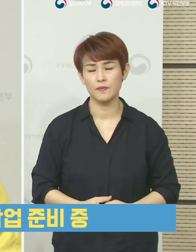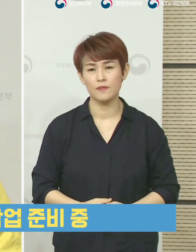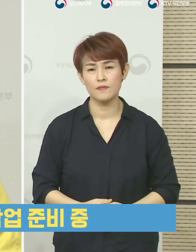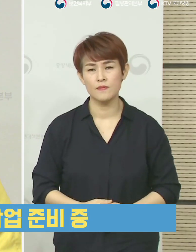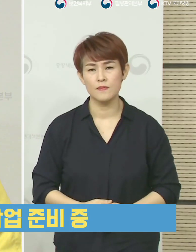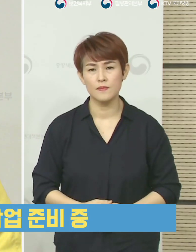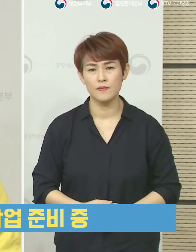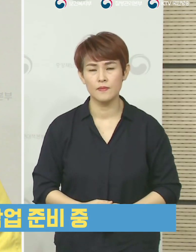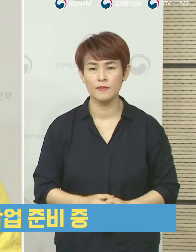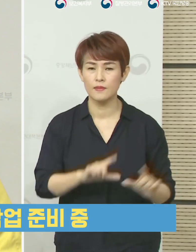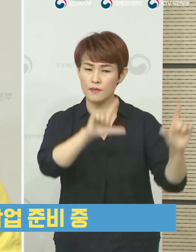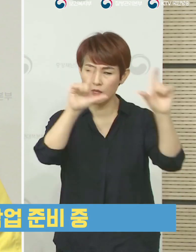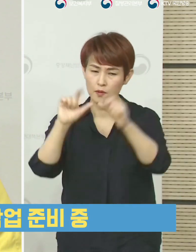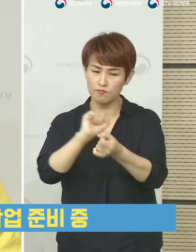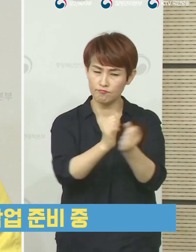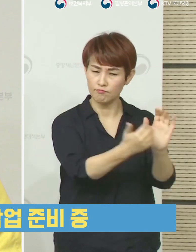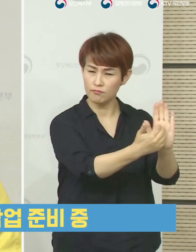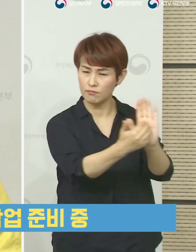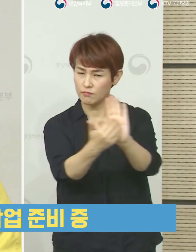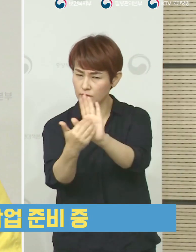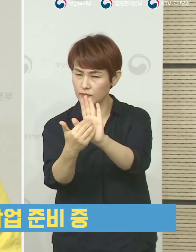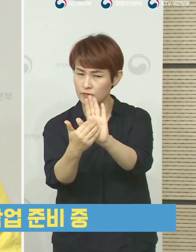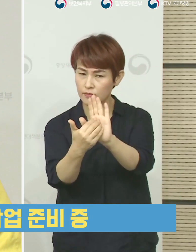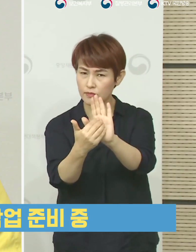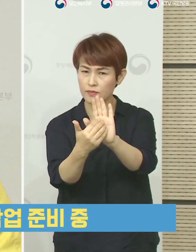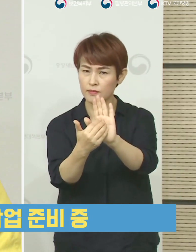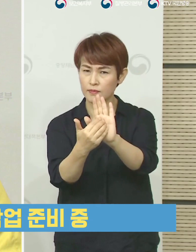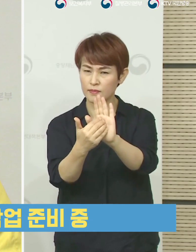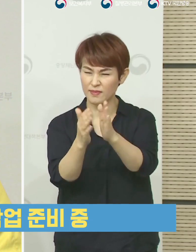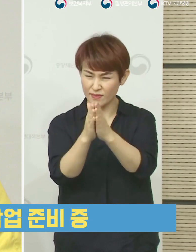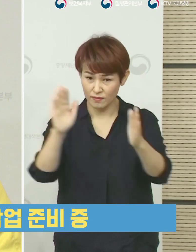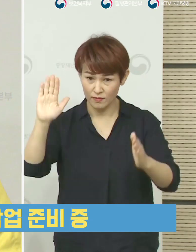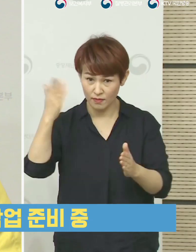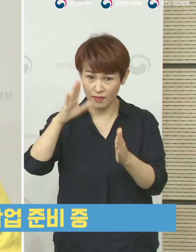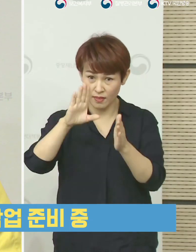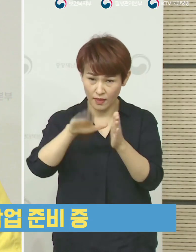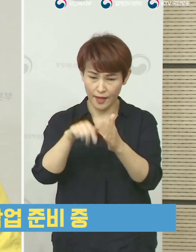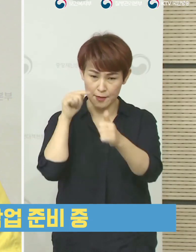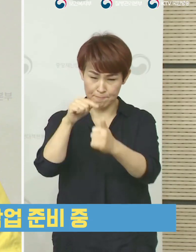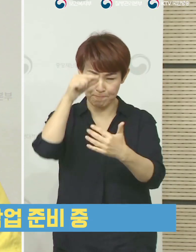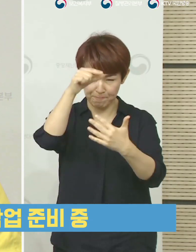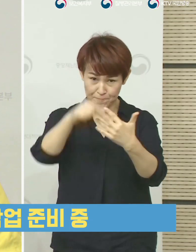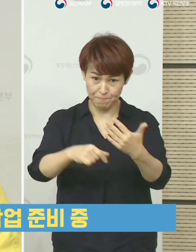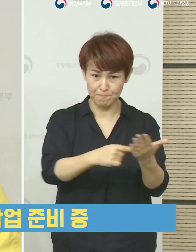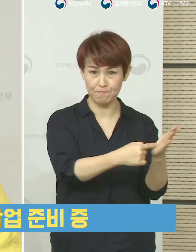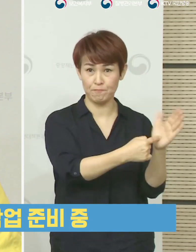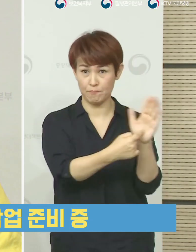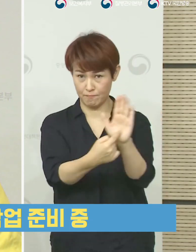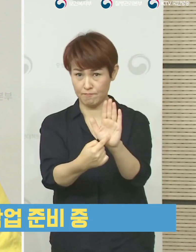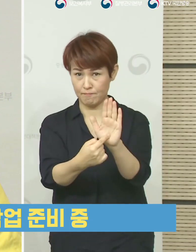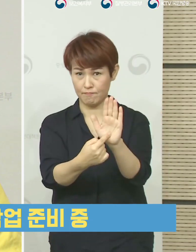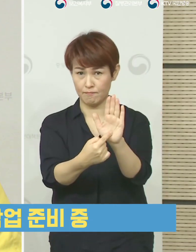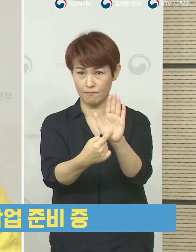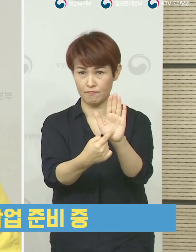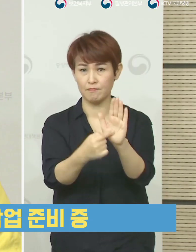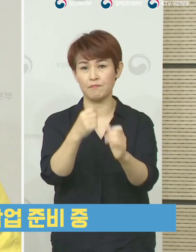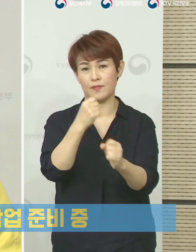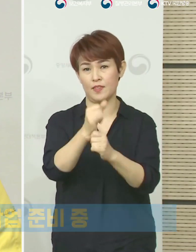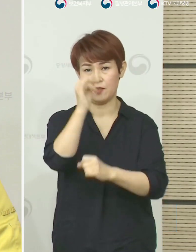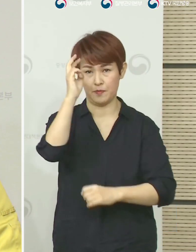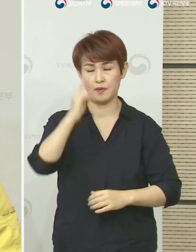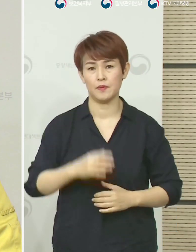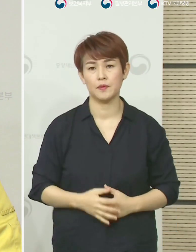것들이 생활 방역으로 전환되는 시점에서 그러한 지침들이 현실에서 적용이 될 수 있도록 구체화하고